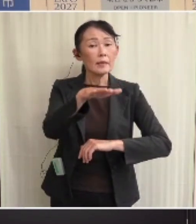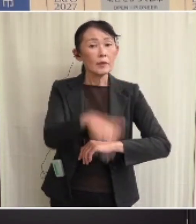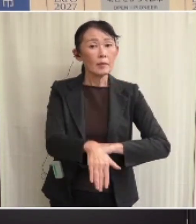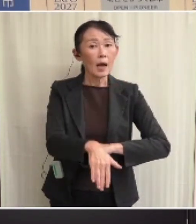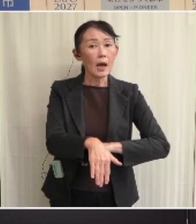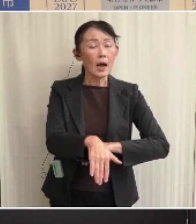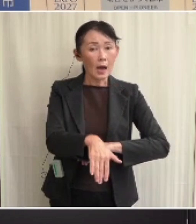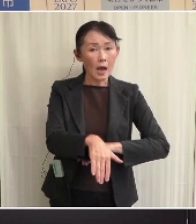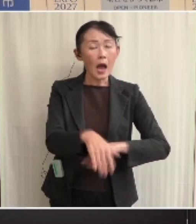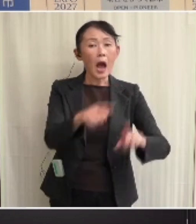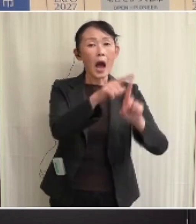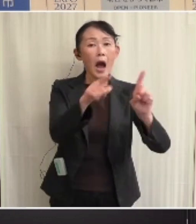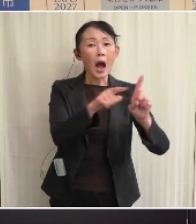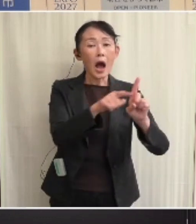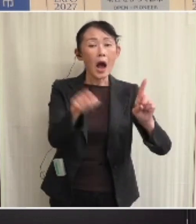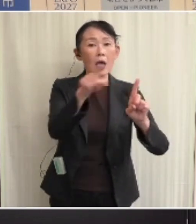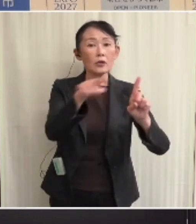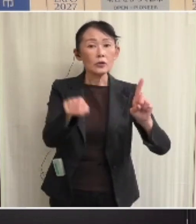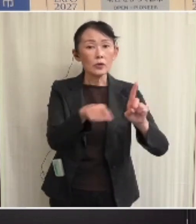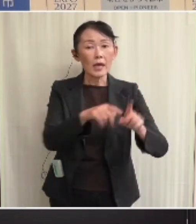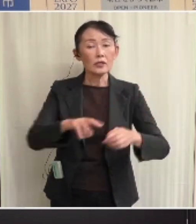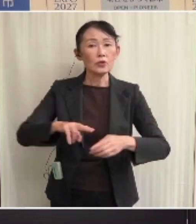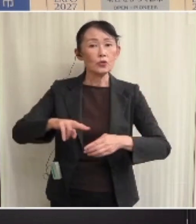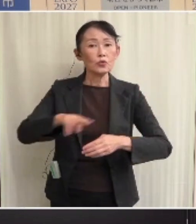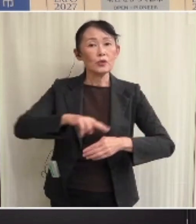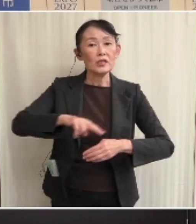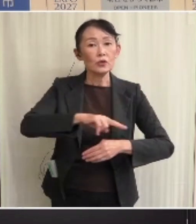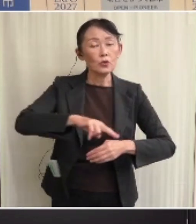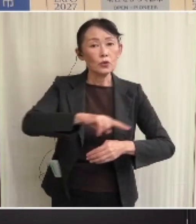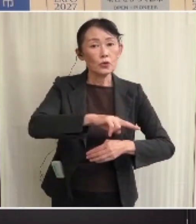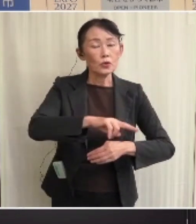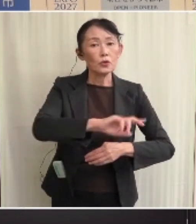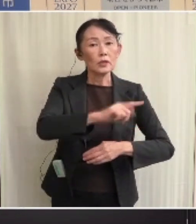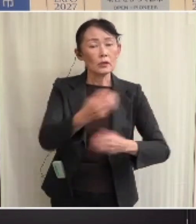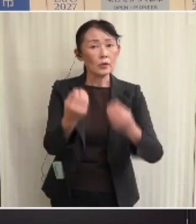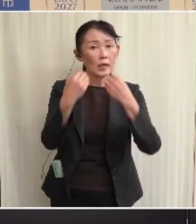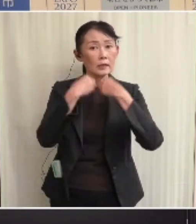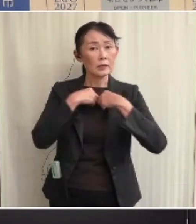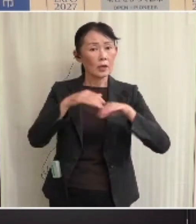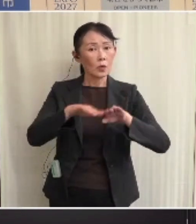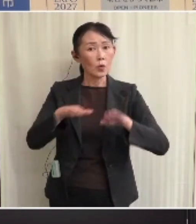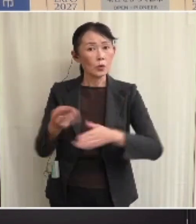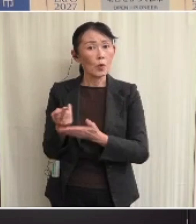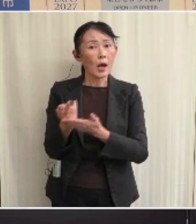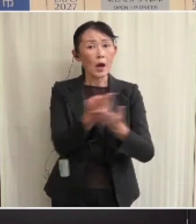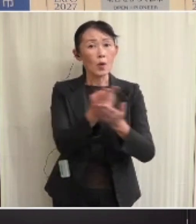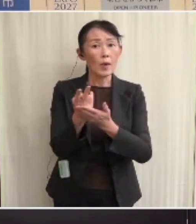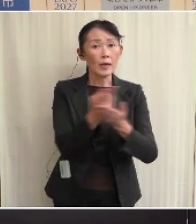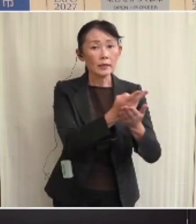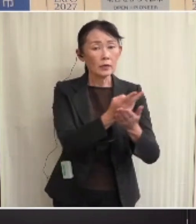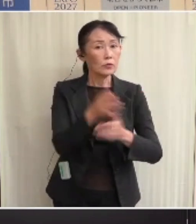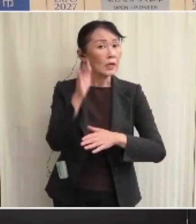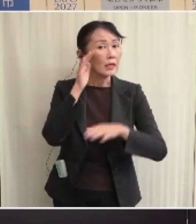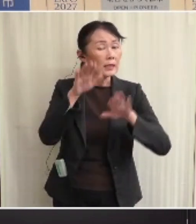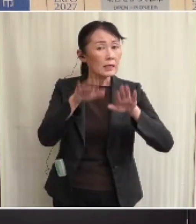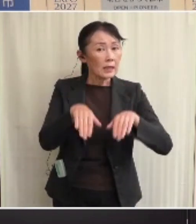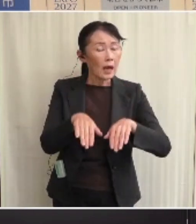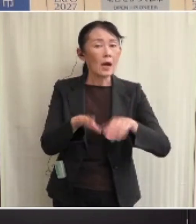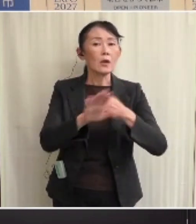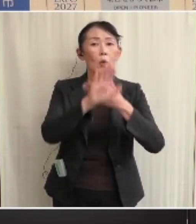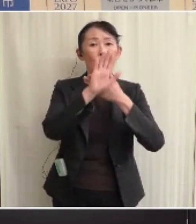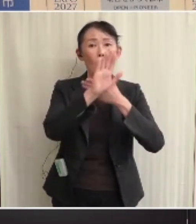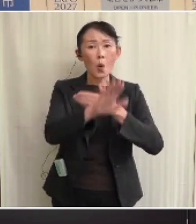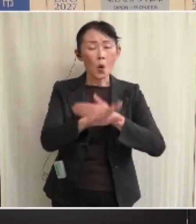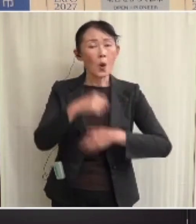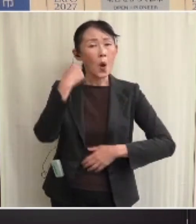うウイルスに感染して発熱して運ばれる子どもたちが増えているということでした。今後、まあ、厳しい暑さで熱中症